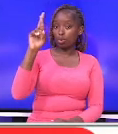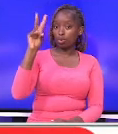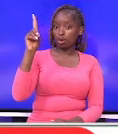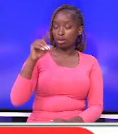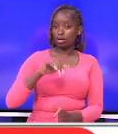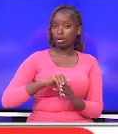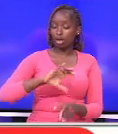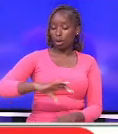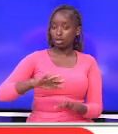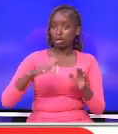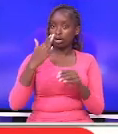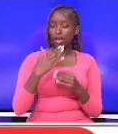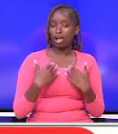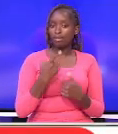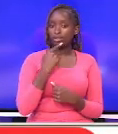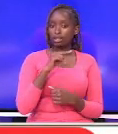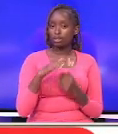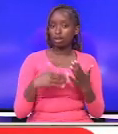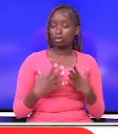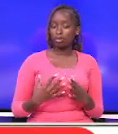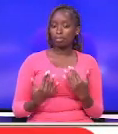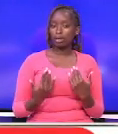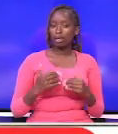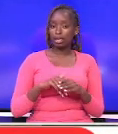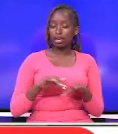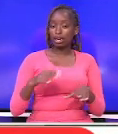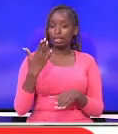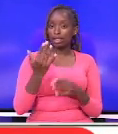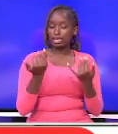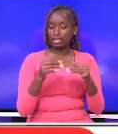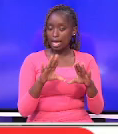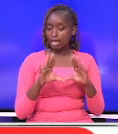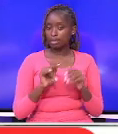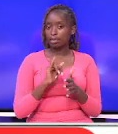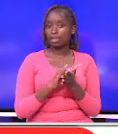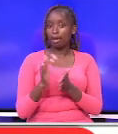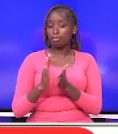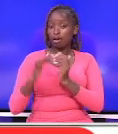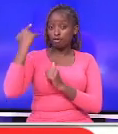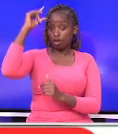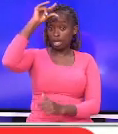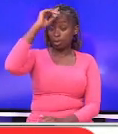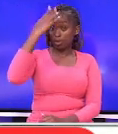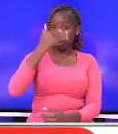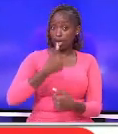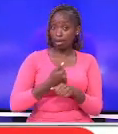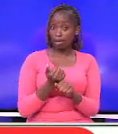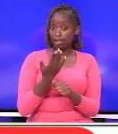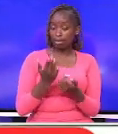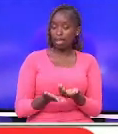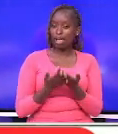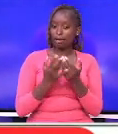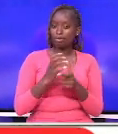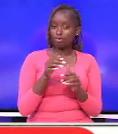Waithera Chege amewasihi wakazi hao wa Marigoini kukumbatia mradi huo wa serikali kwani utawafaa, huku akitoa onyo kali kwa